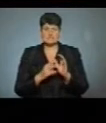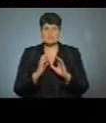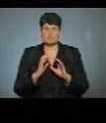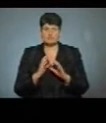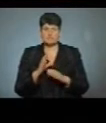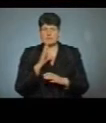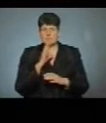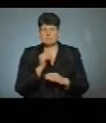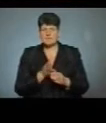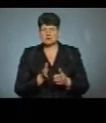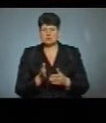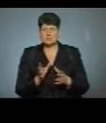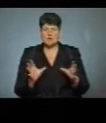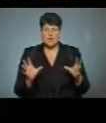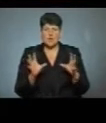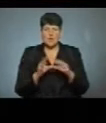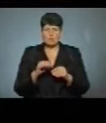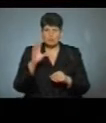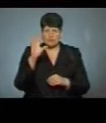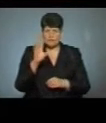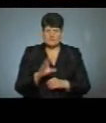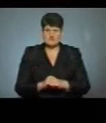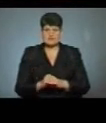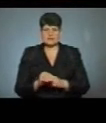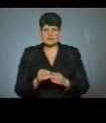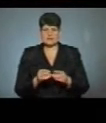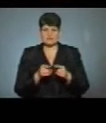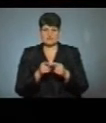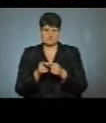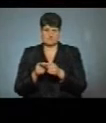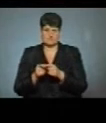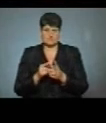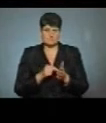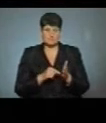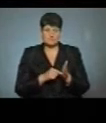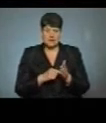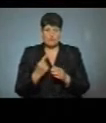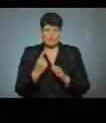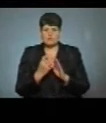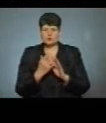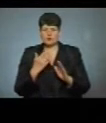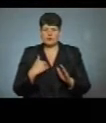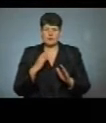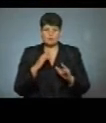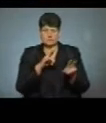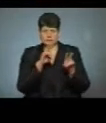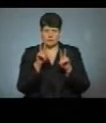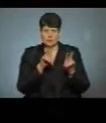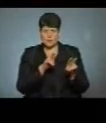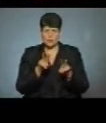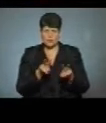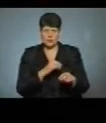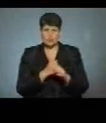маршрутів, які охоплюють практично всі керунки міста. Першочергово ми будемо моніторити роботу